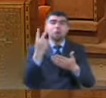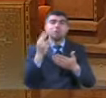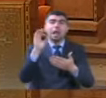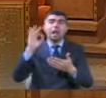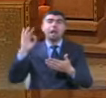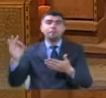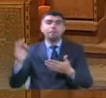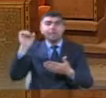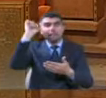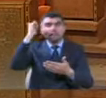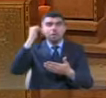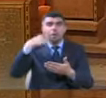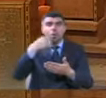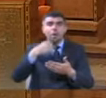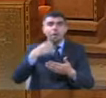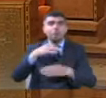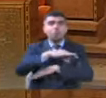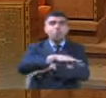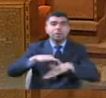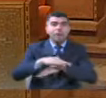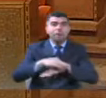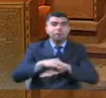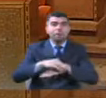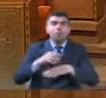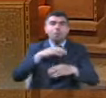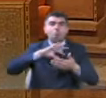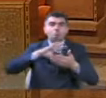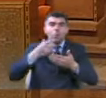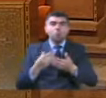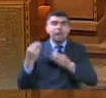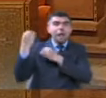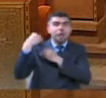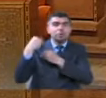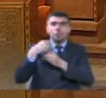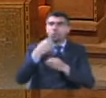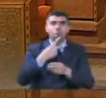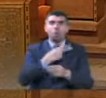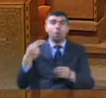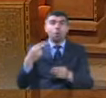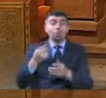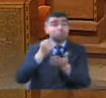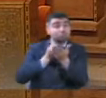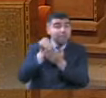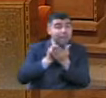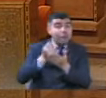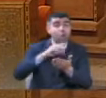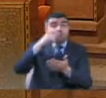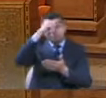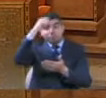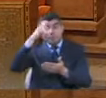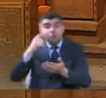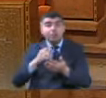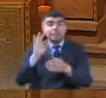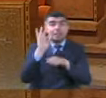ما كاينش التوظيف في سبيل الله، كاين التوظيف المنتج الذي ابناؤنا الذين تعلموا نريد